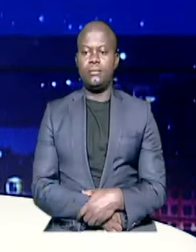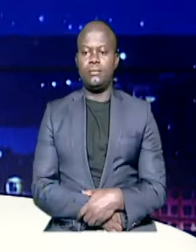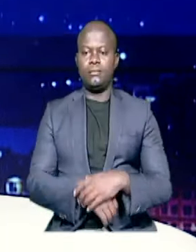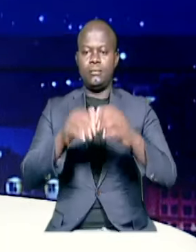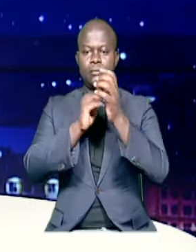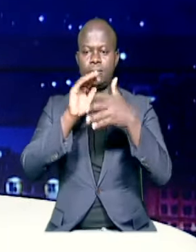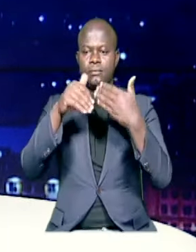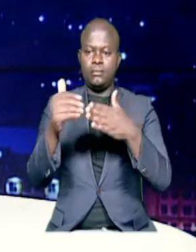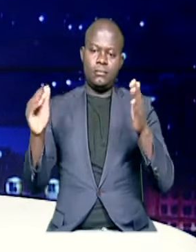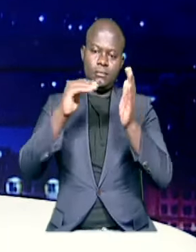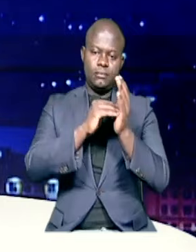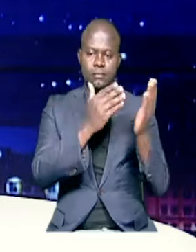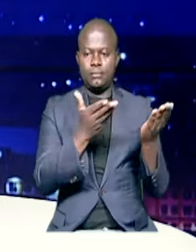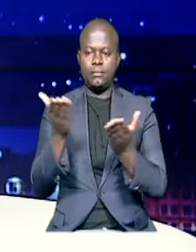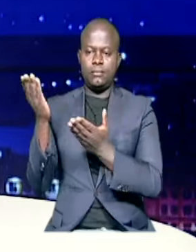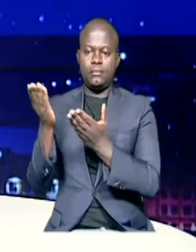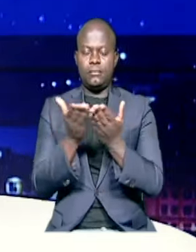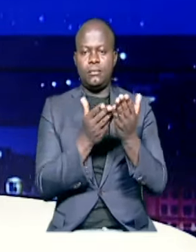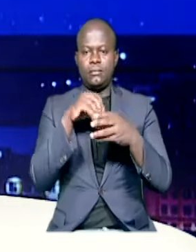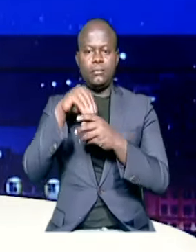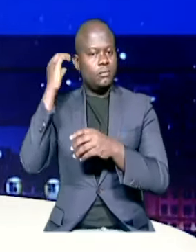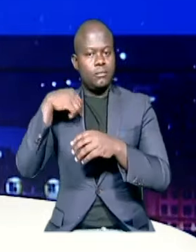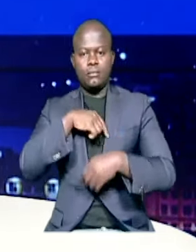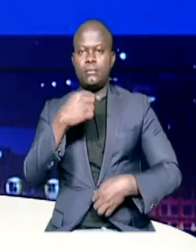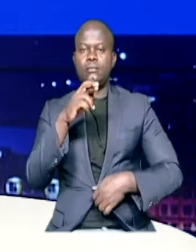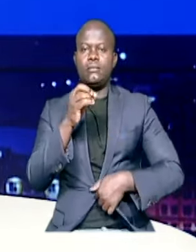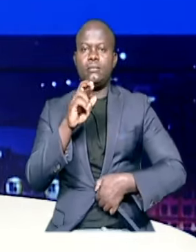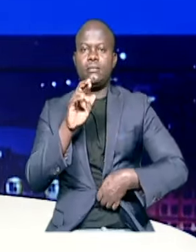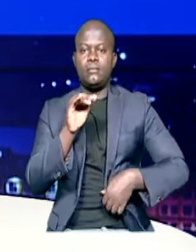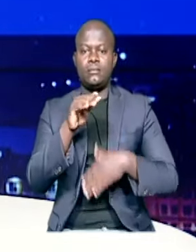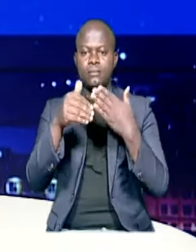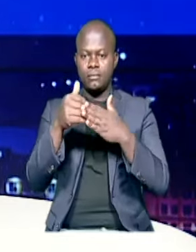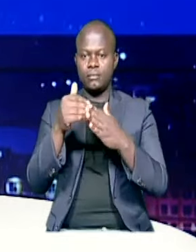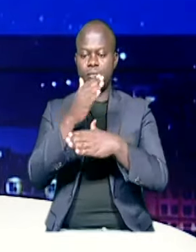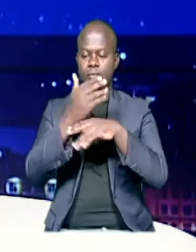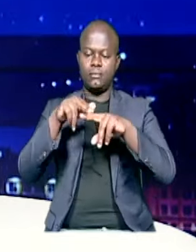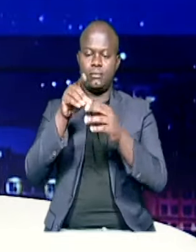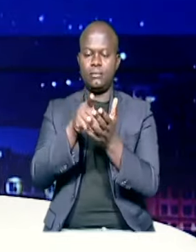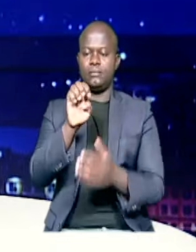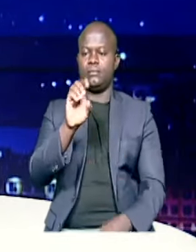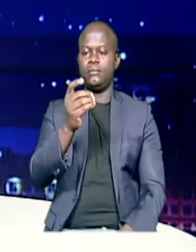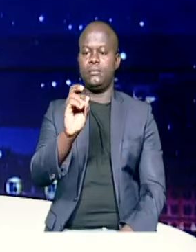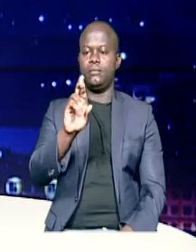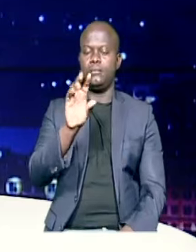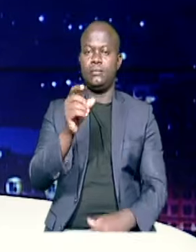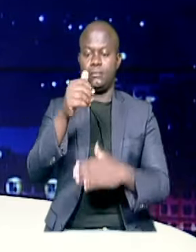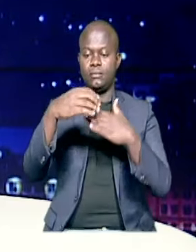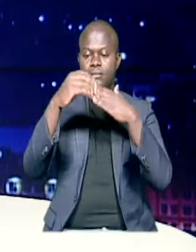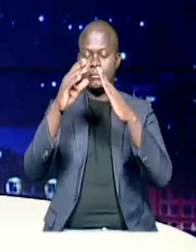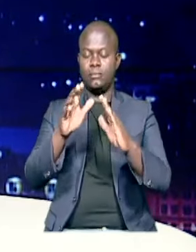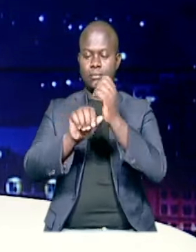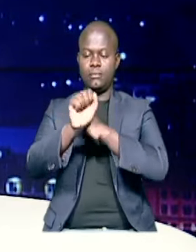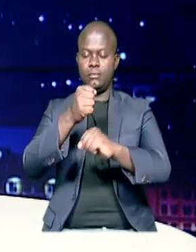reka twongere tubahe ikaze muri aya makuru nge ndi Gloria Mukamabano Minisitiri w'Intebe Dr Edouard Ngirente niwe wayoboye